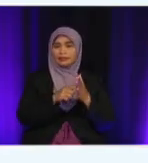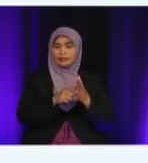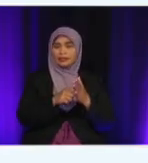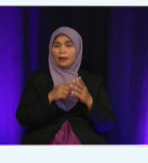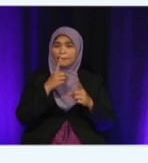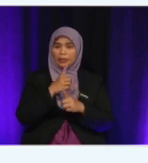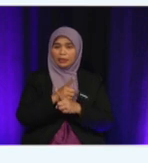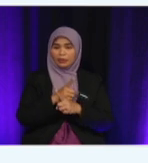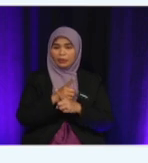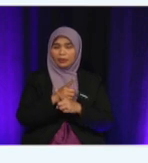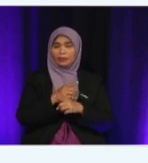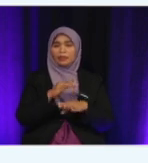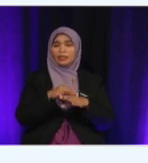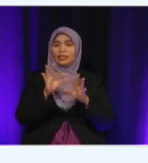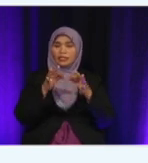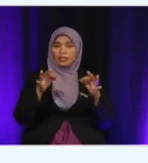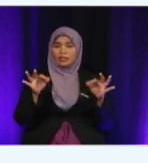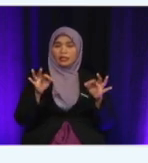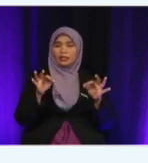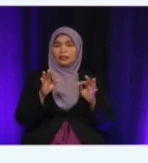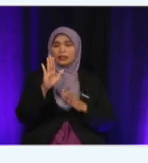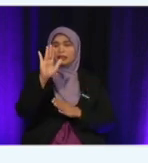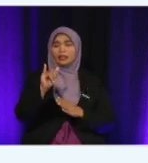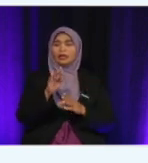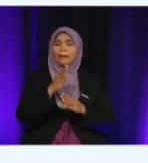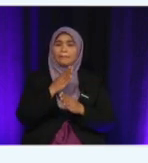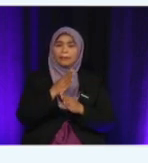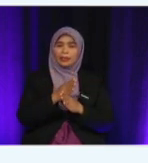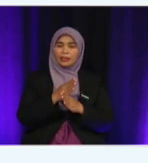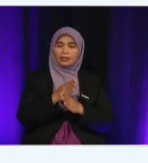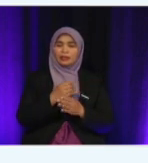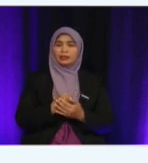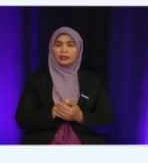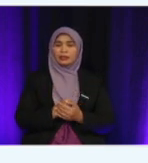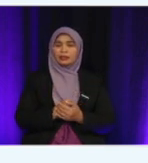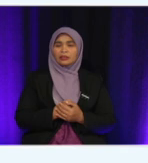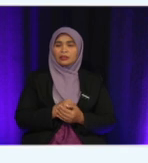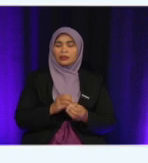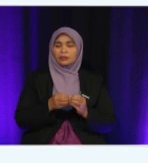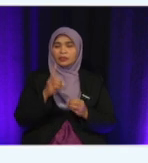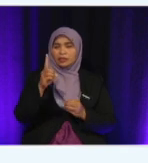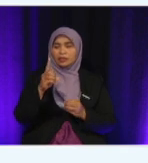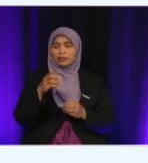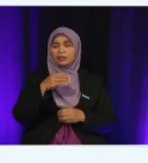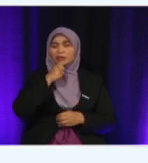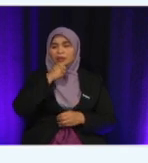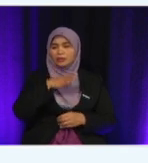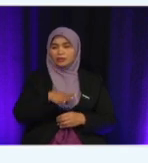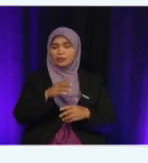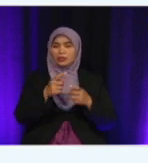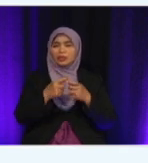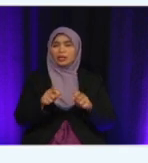kain pada pernyataan yang benar pernyataannya ialah satu Rasulullah telah